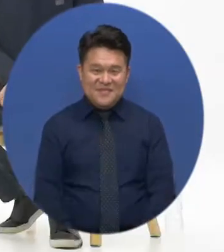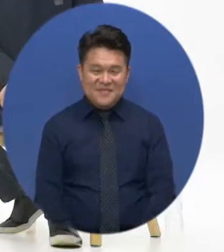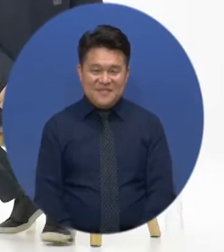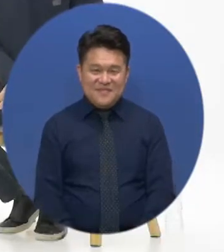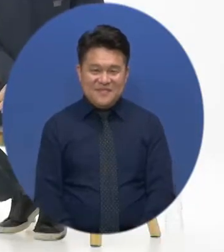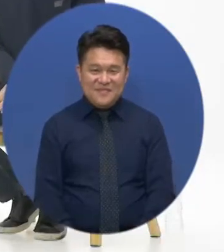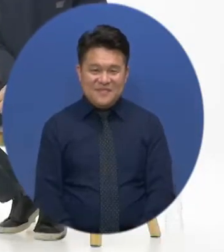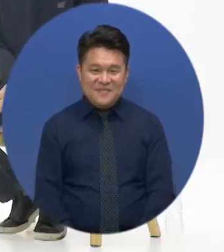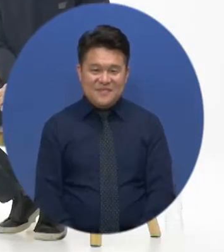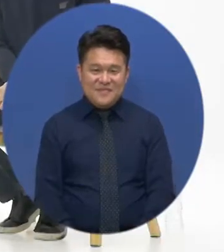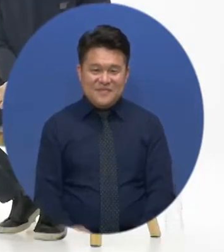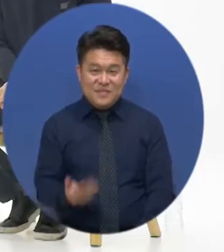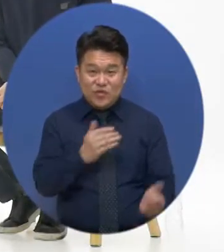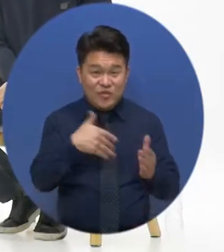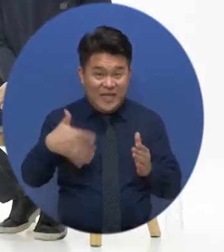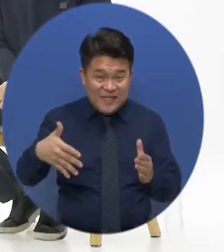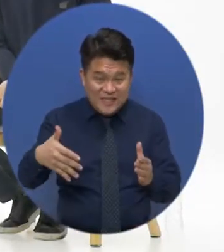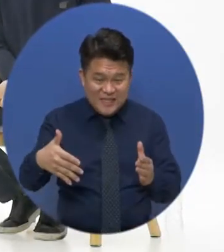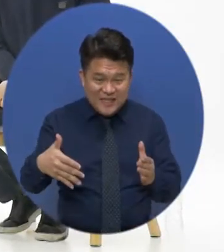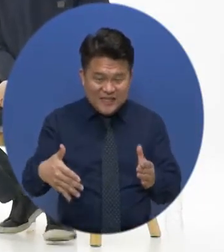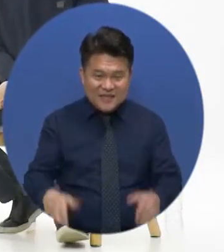짜여진 게 아니었어. 네, 이제 한번